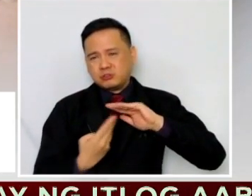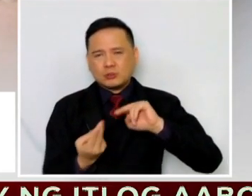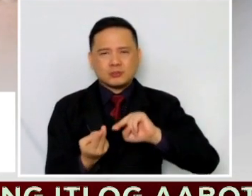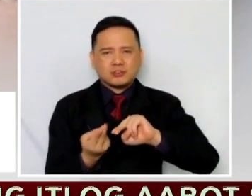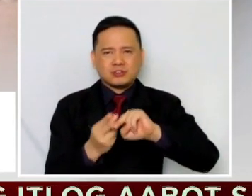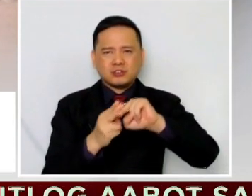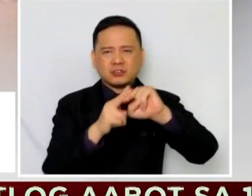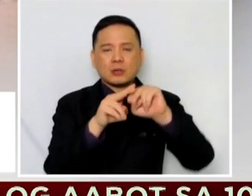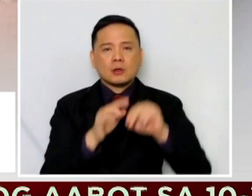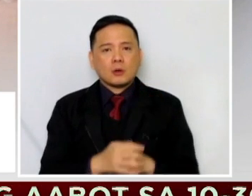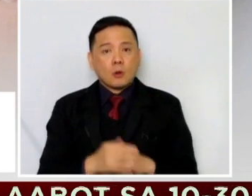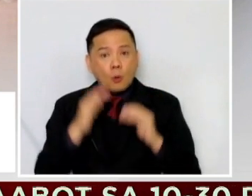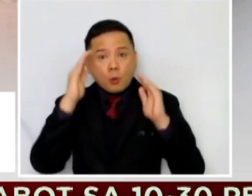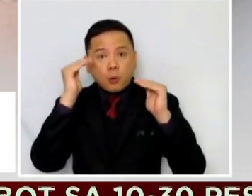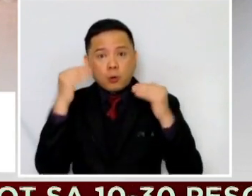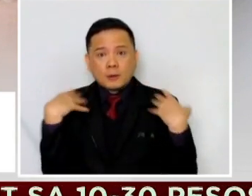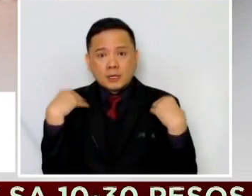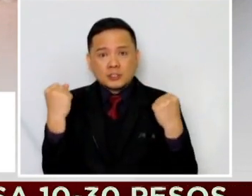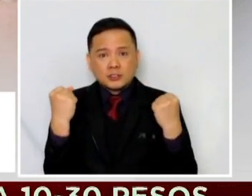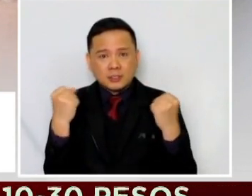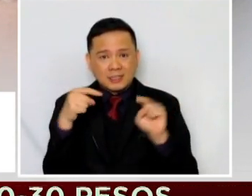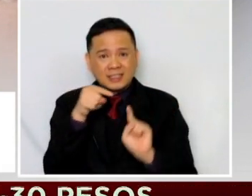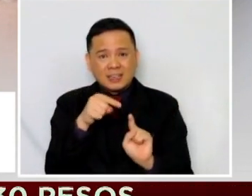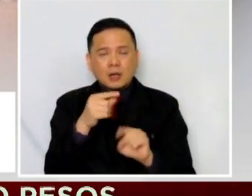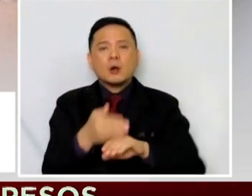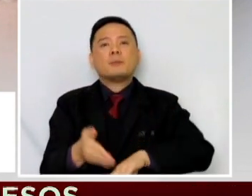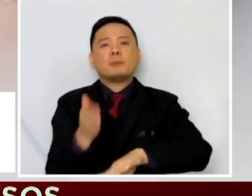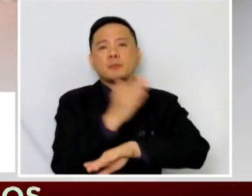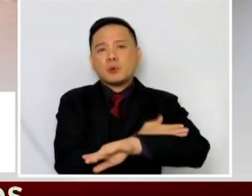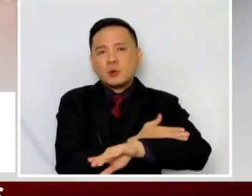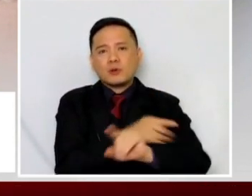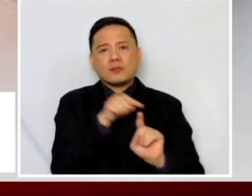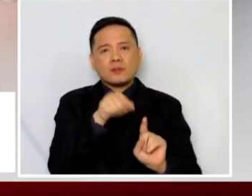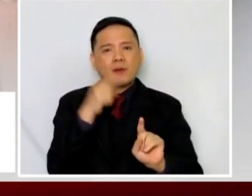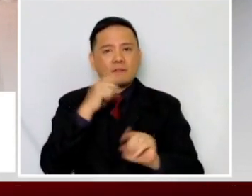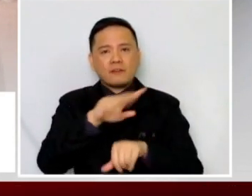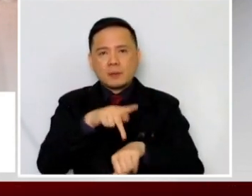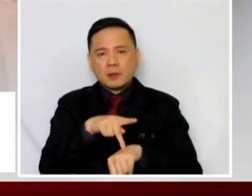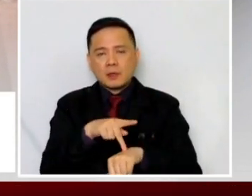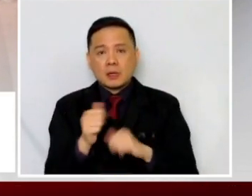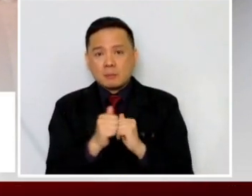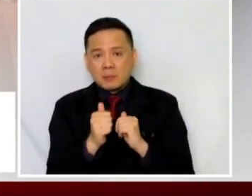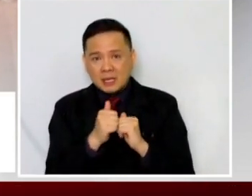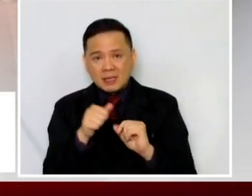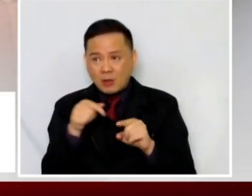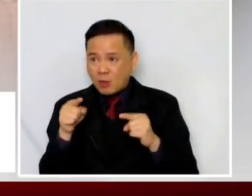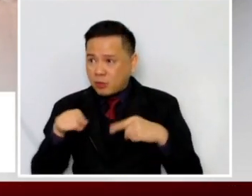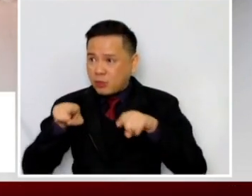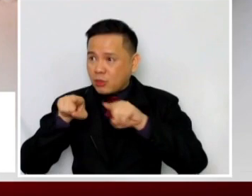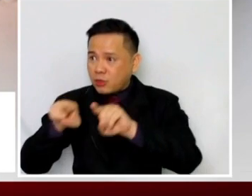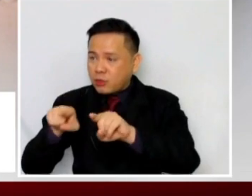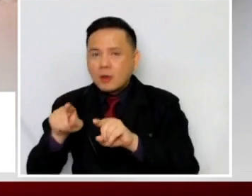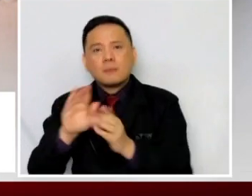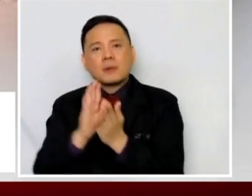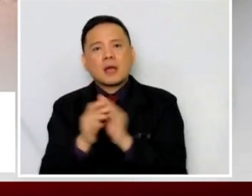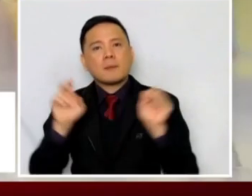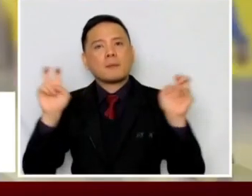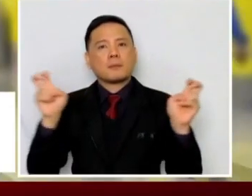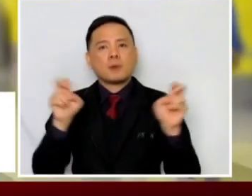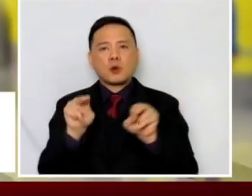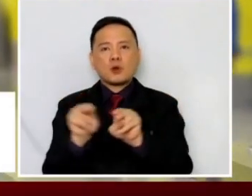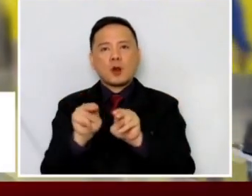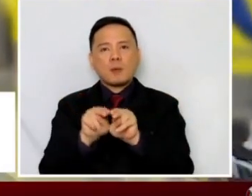health situation ng bansa will cooperate and it will lead to an improvement and the eventual normalcy sa ating aviation